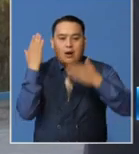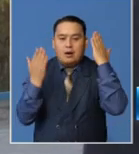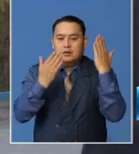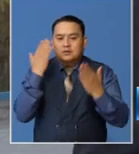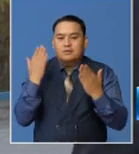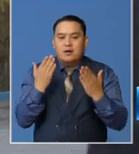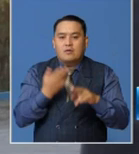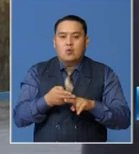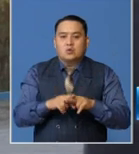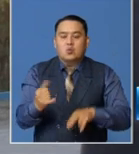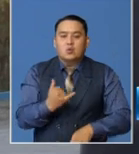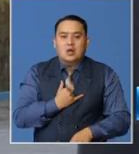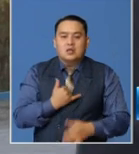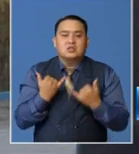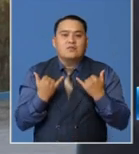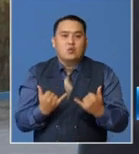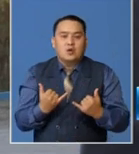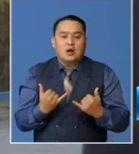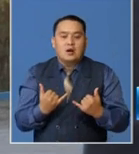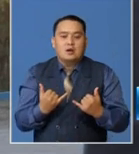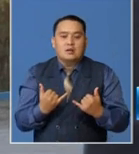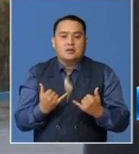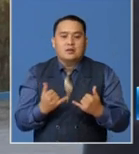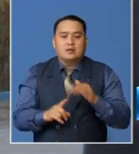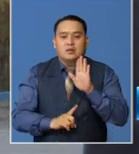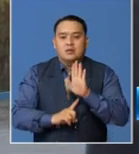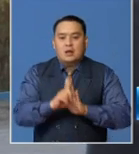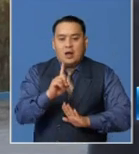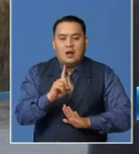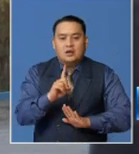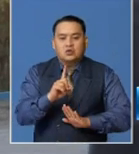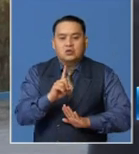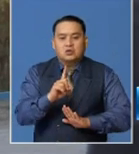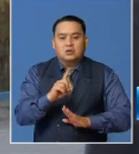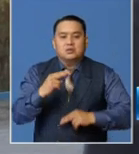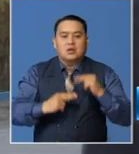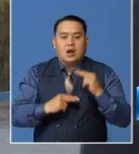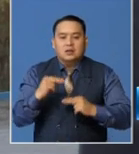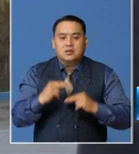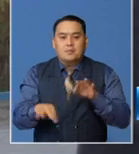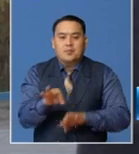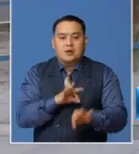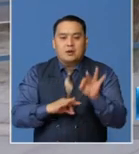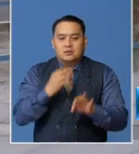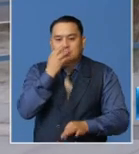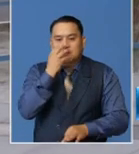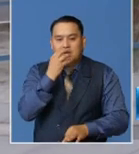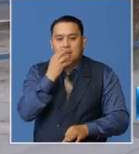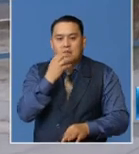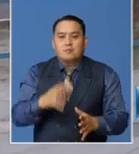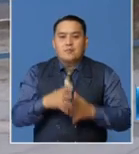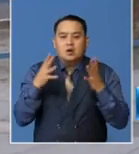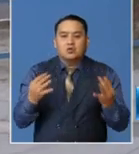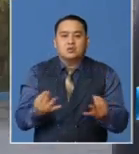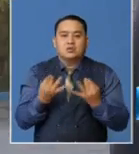акцент такой да вот у нас сегодня буквально в этом старт у нас иначе старт старт произошел строительство проекта cyark большой интерес